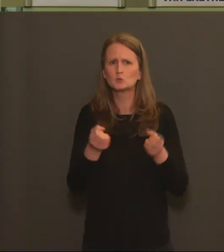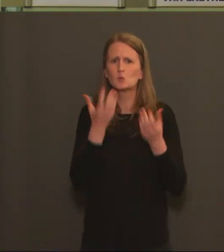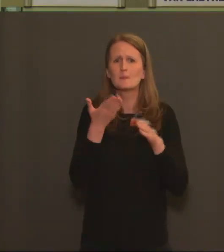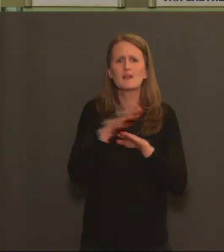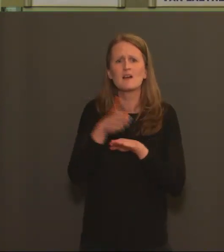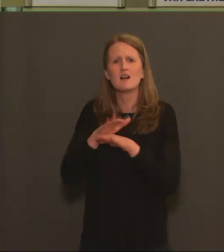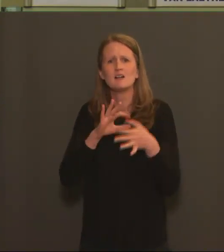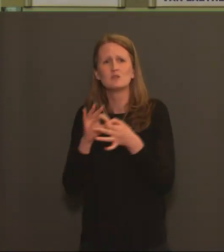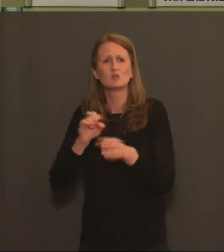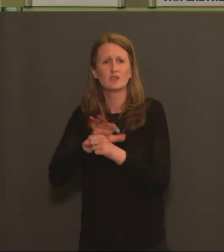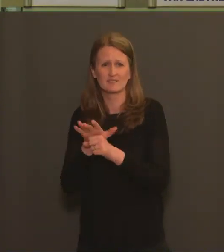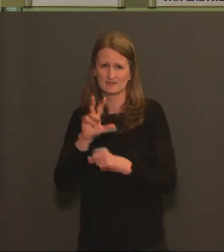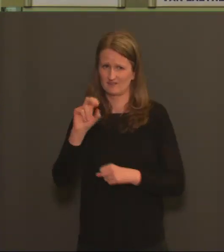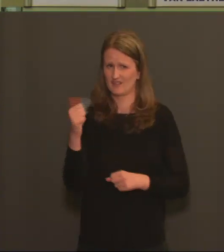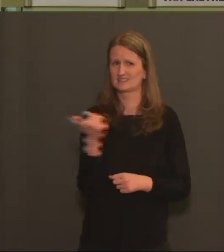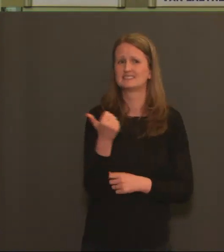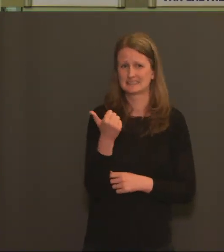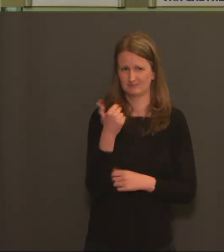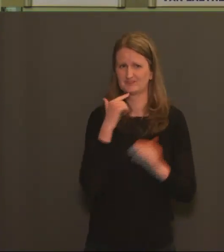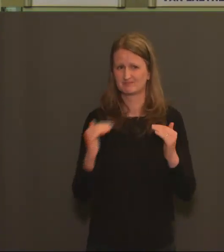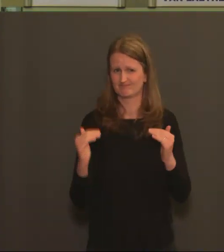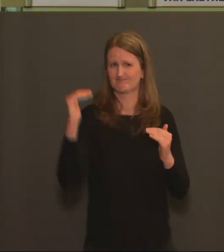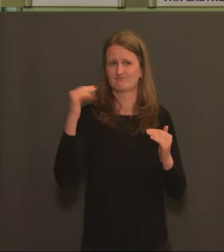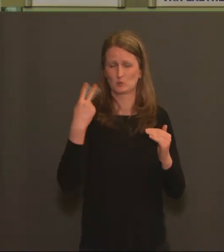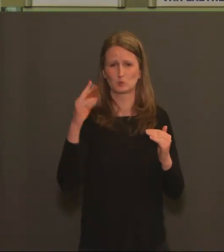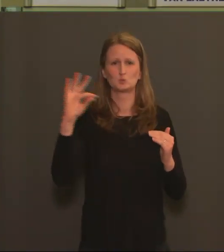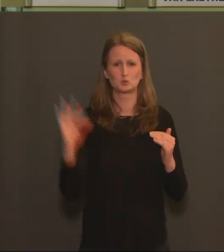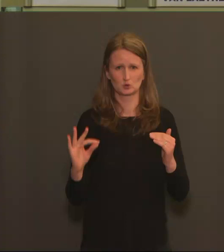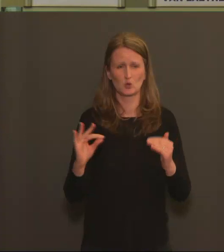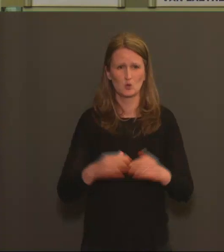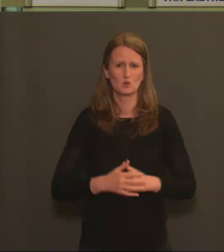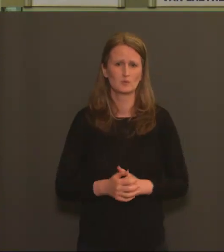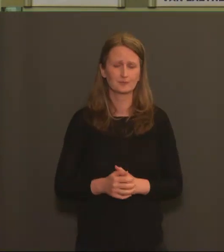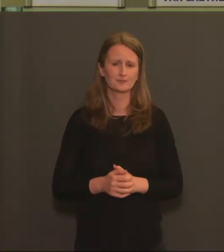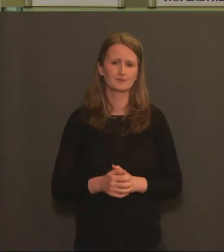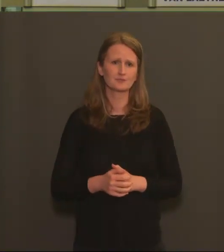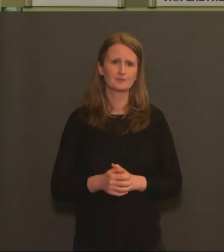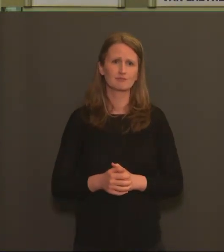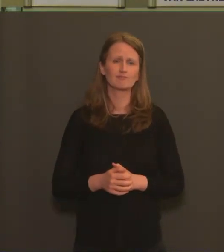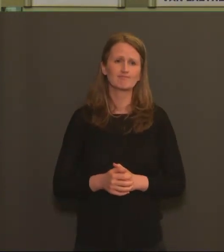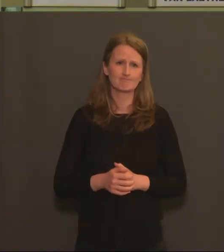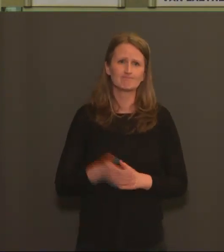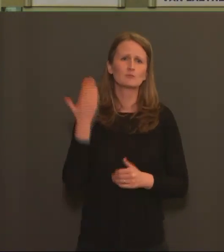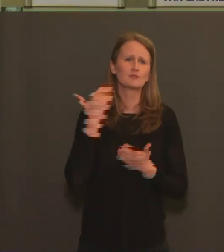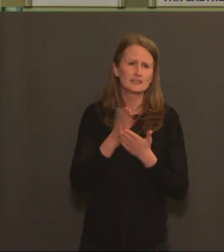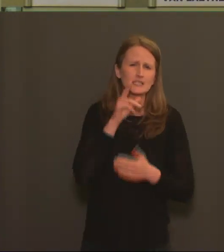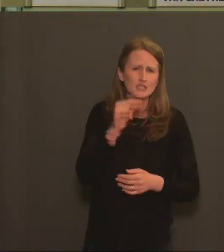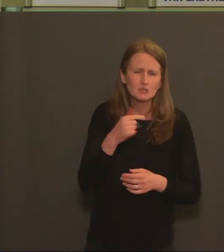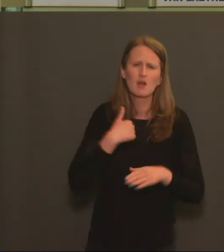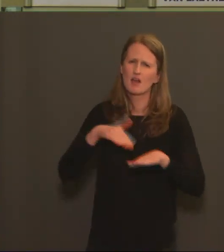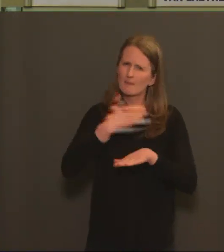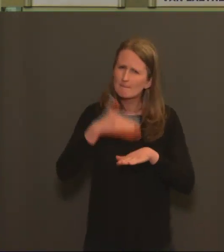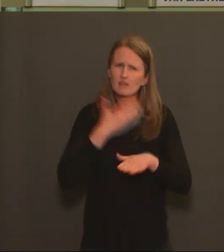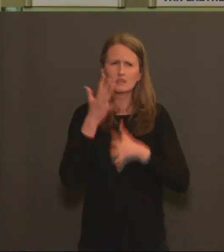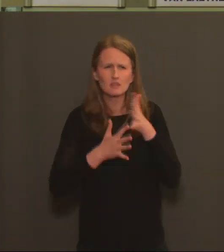de 12%. Il faut souligner, on l'a déjà dit, mais je pense qu'il faut le redire, que dans tout ce qui est maisons de repos et